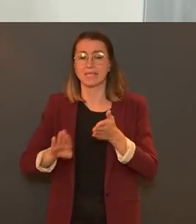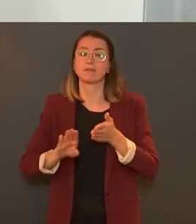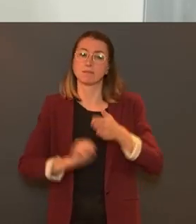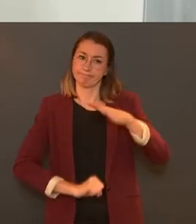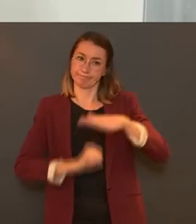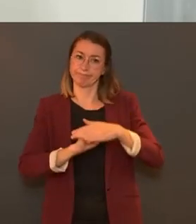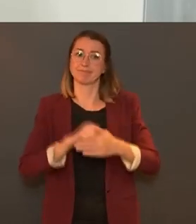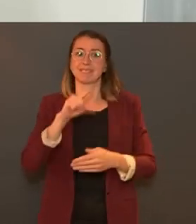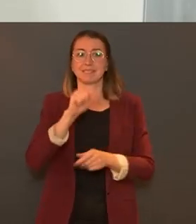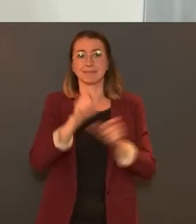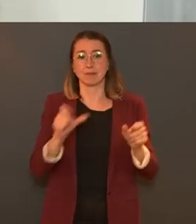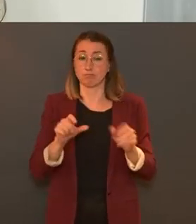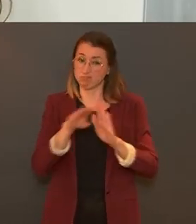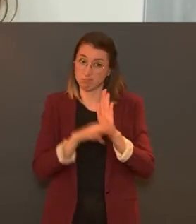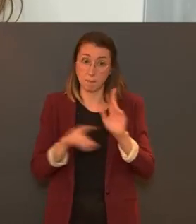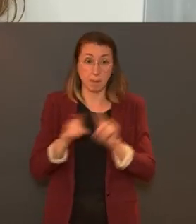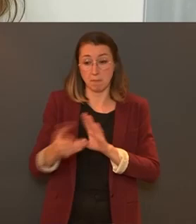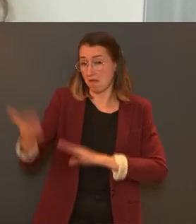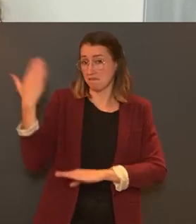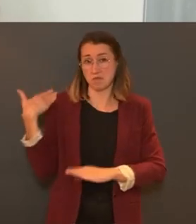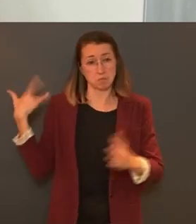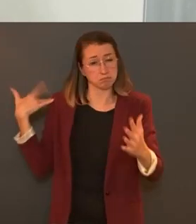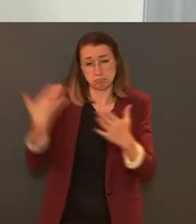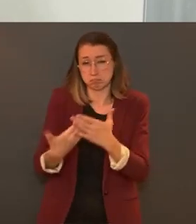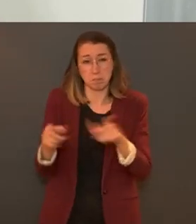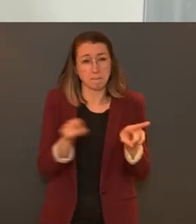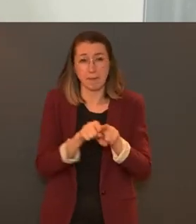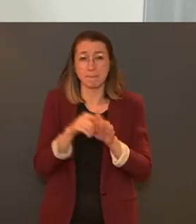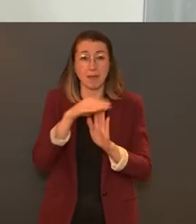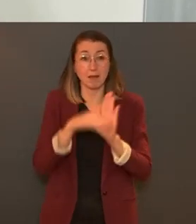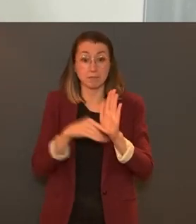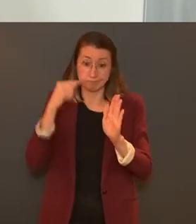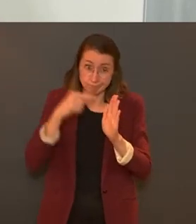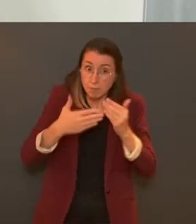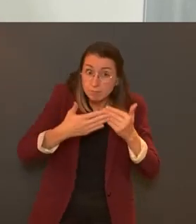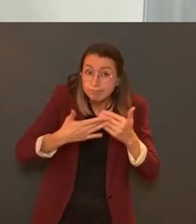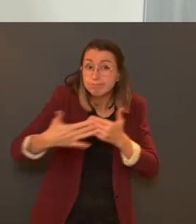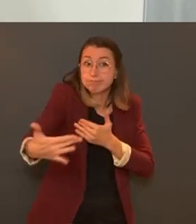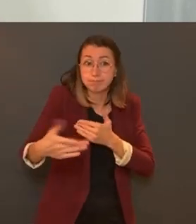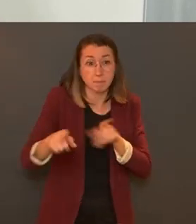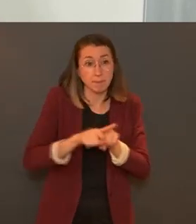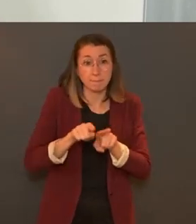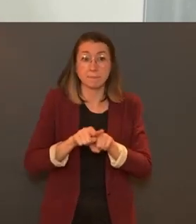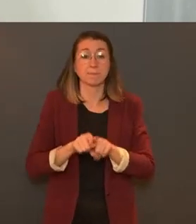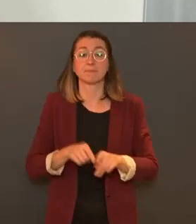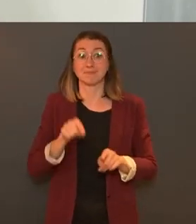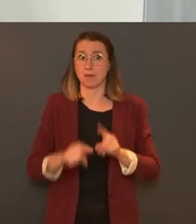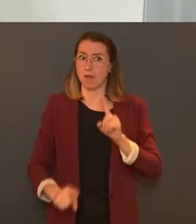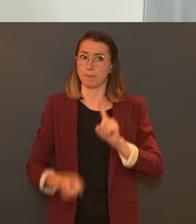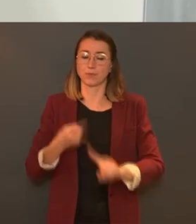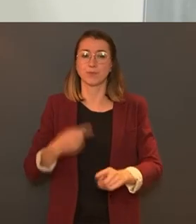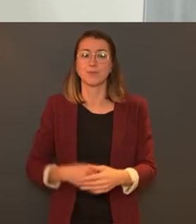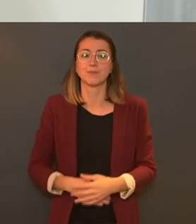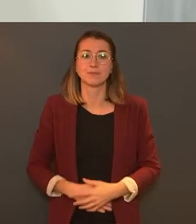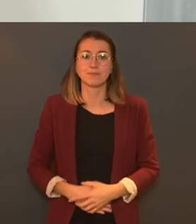changé, parce que je le rappelle, si on doit s'inscrire sur le long terme, la situation épidémiologique, elle, n'évolue pas favorablement.